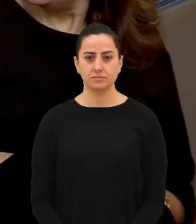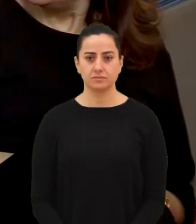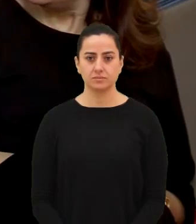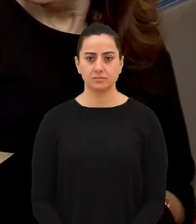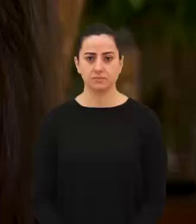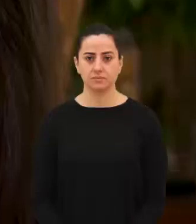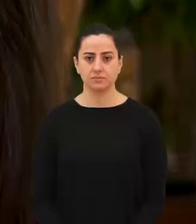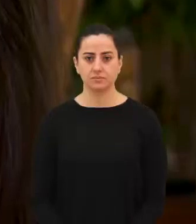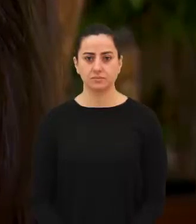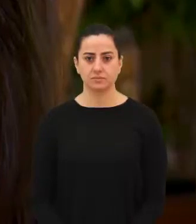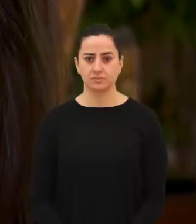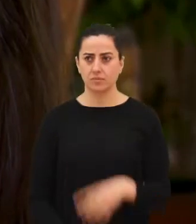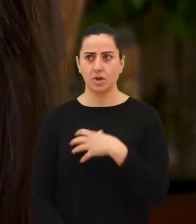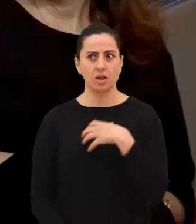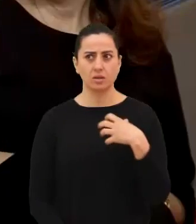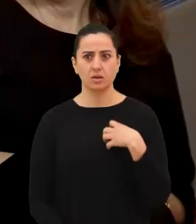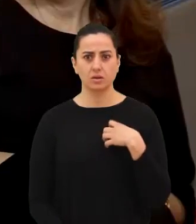kaldı. Anne,